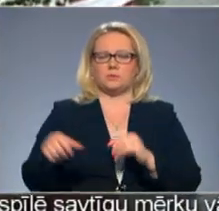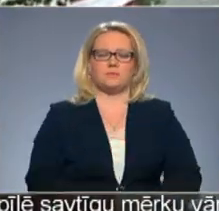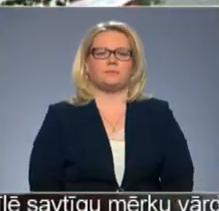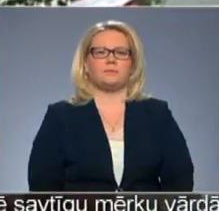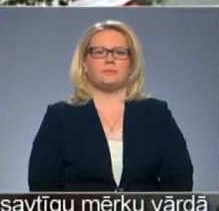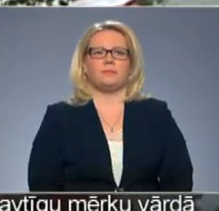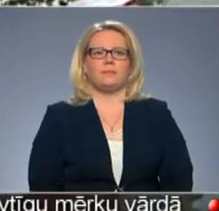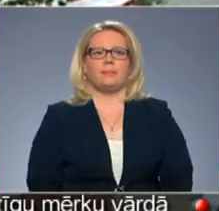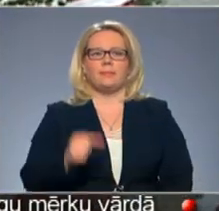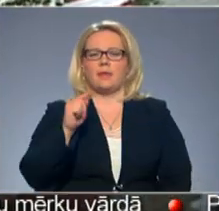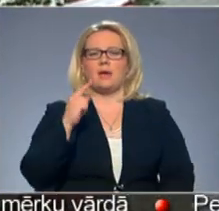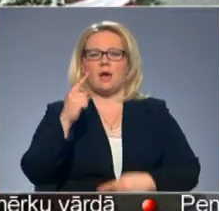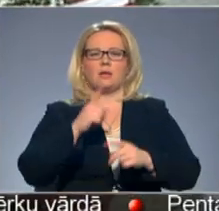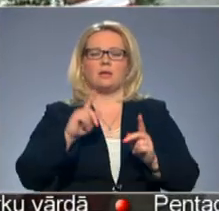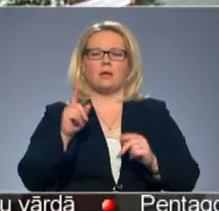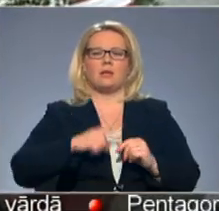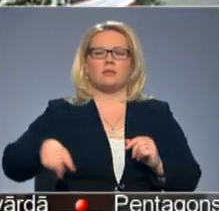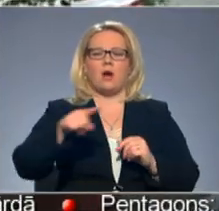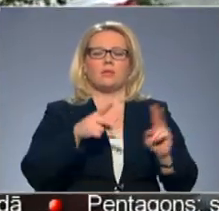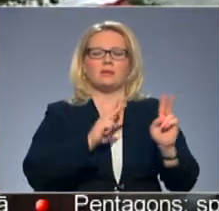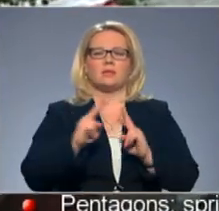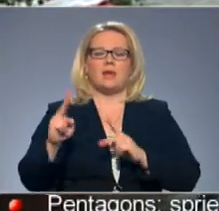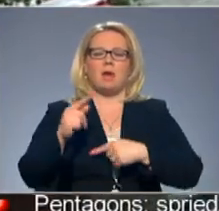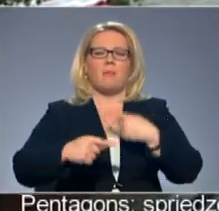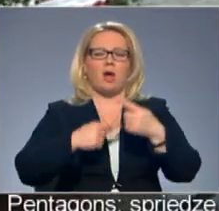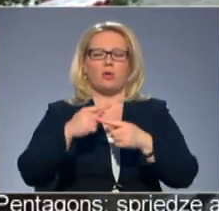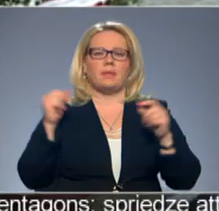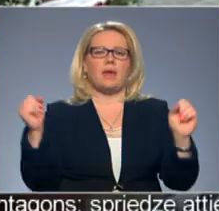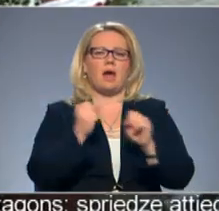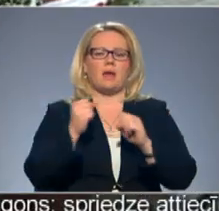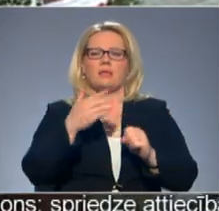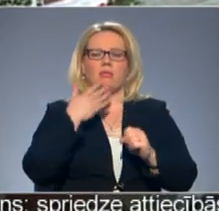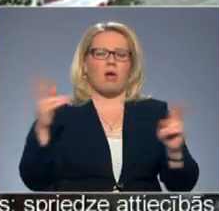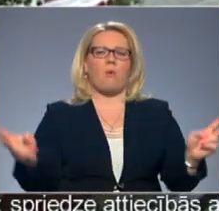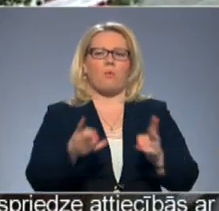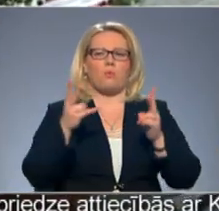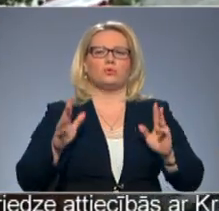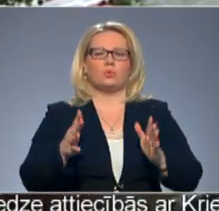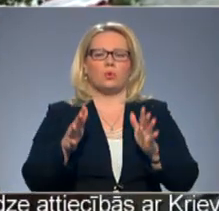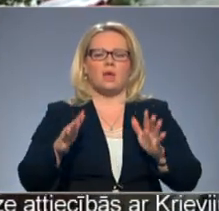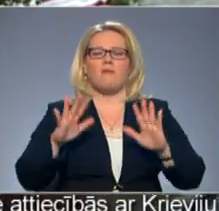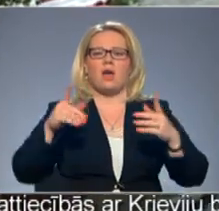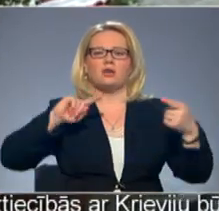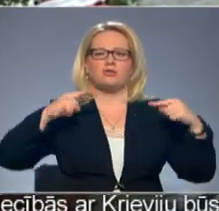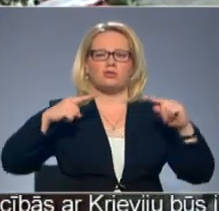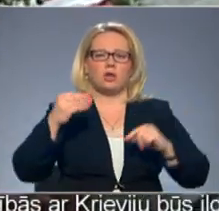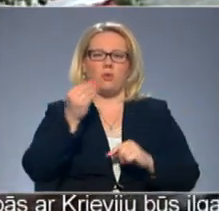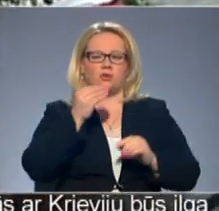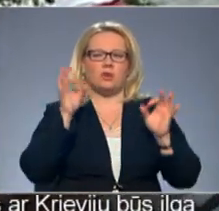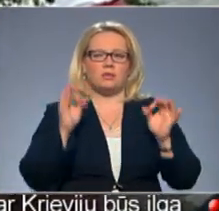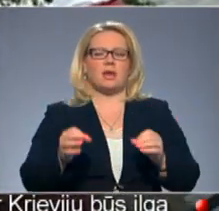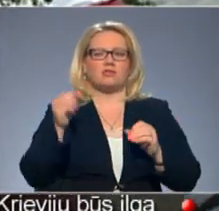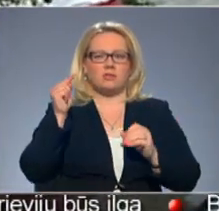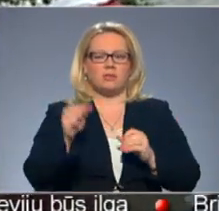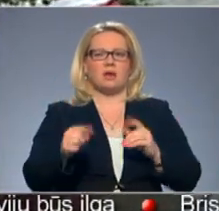šajā mantojumā tautiskajā ir tie jāņi, tie jau nav uguns, kuru kurināt vai šašliku sēst, un tieši šis ir